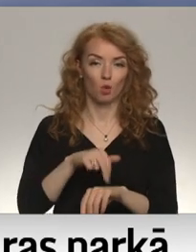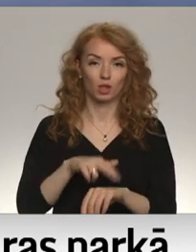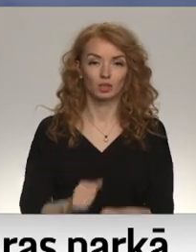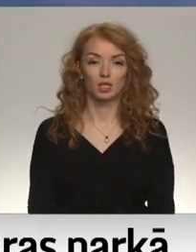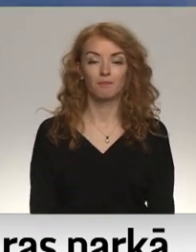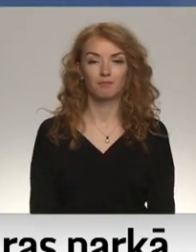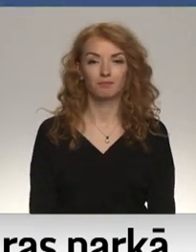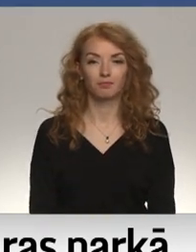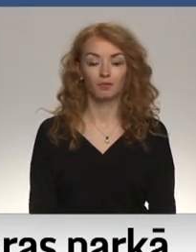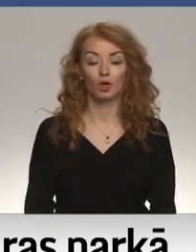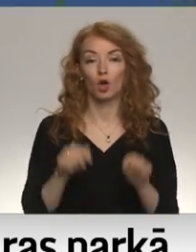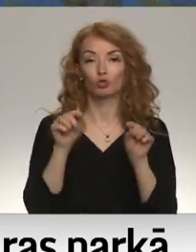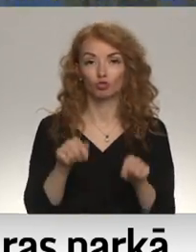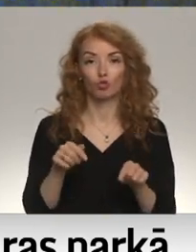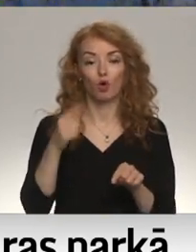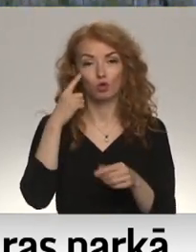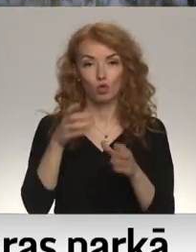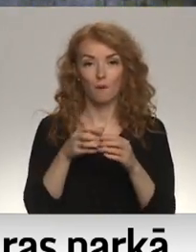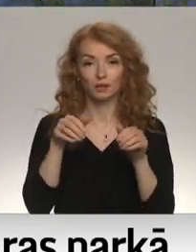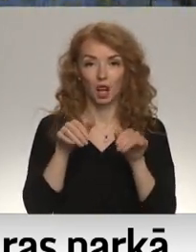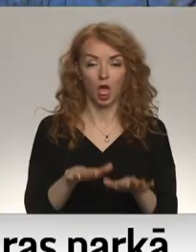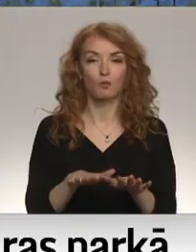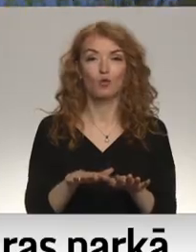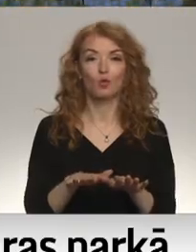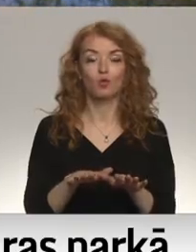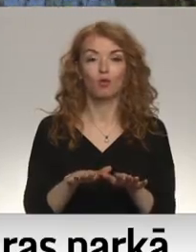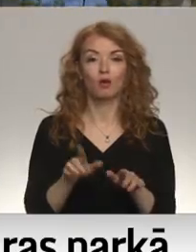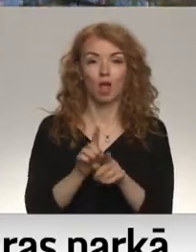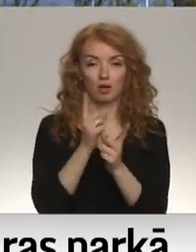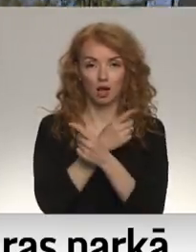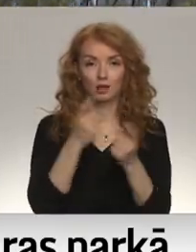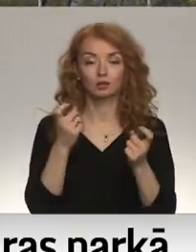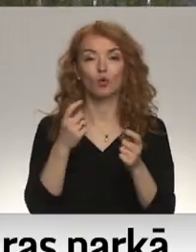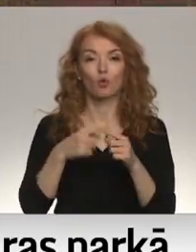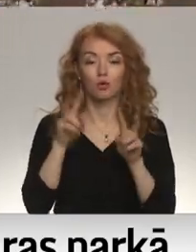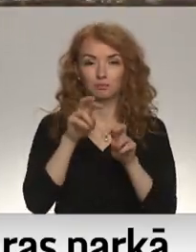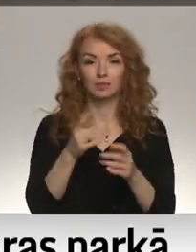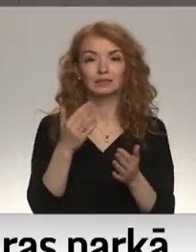sēdē norādīja, ka šo domas lēmumu pieminekļa aģentūrai būs arī jāapzina tas, cik maksās